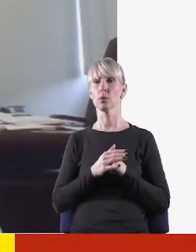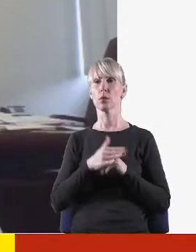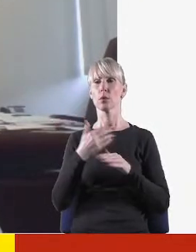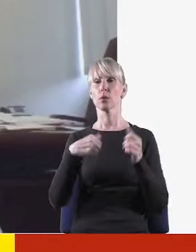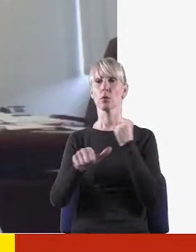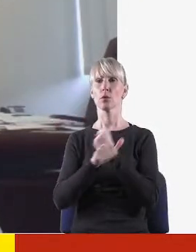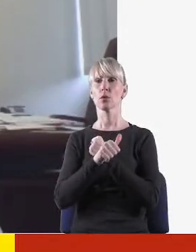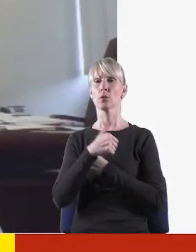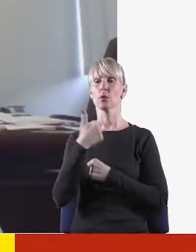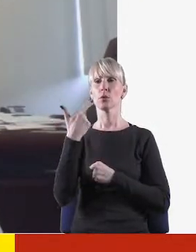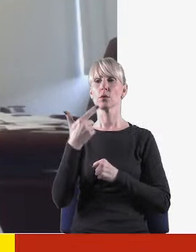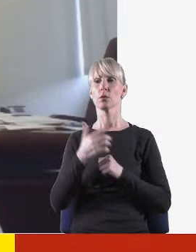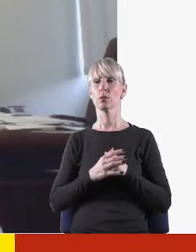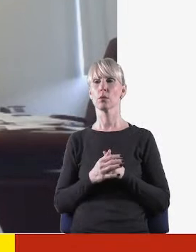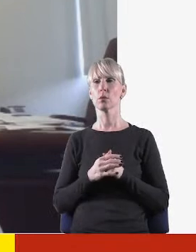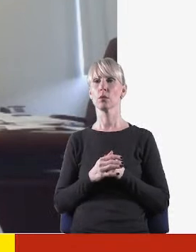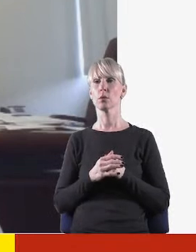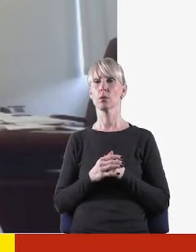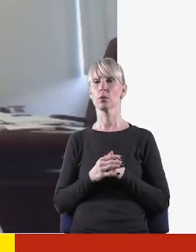na Ojcze.